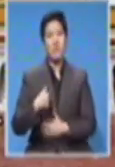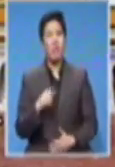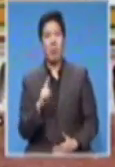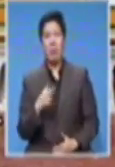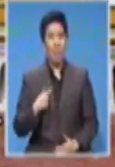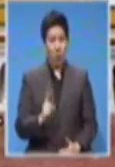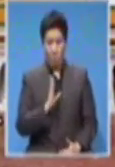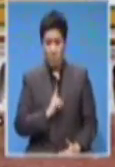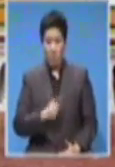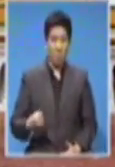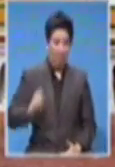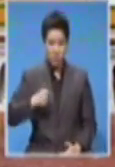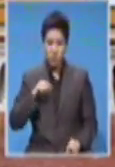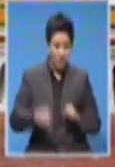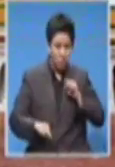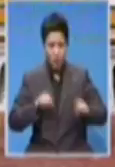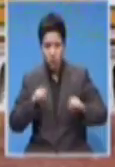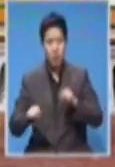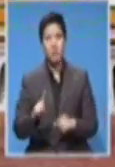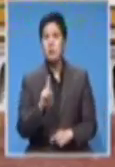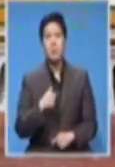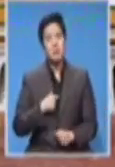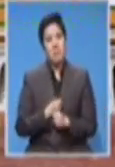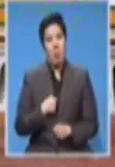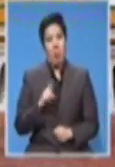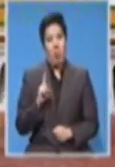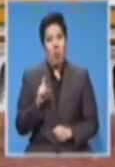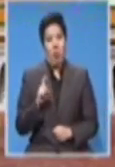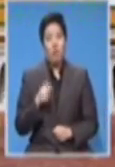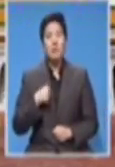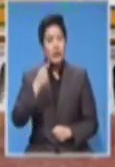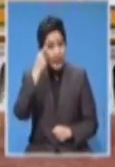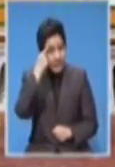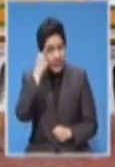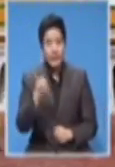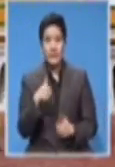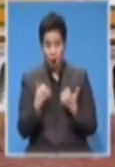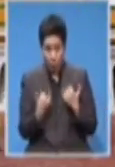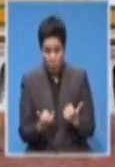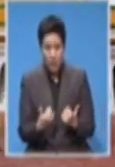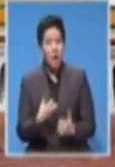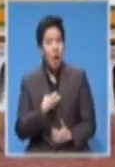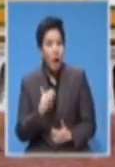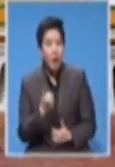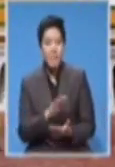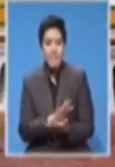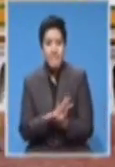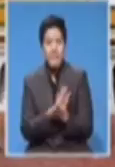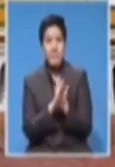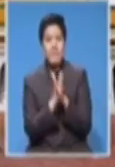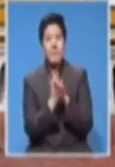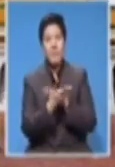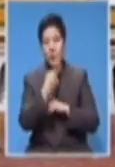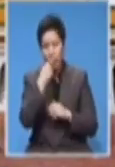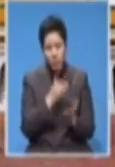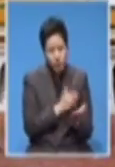ะผมก็พยายามระวังอย่างเต็มที่นะครับเพราะนั้นสิ่งที่เราคาดหวังวันนี้คือการปฏิรูปนะการปฏิรูปประเทศในทุกๆด้านนะ